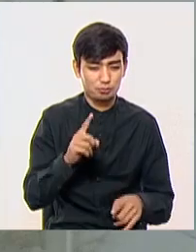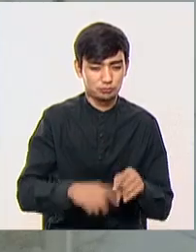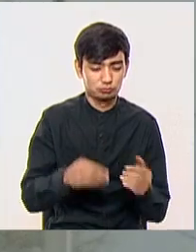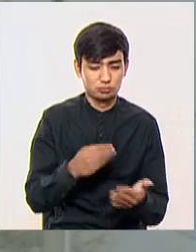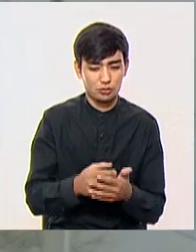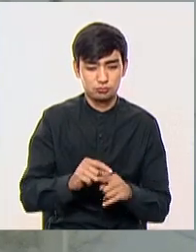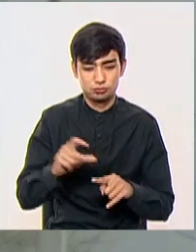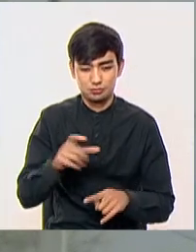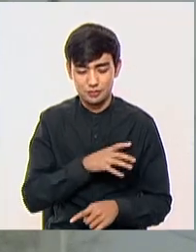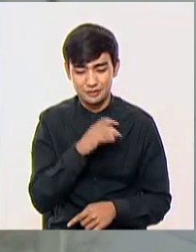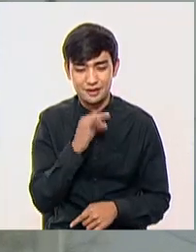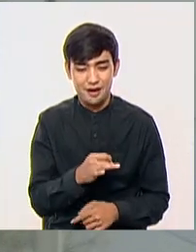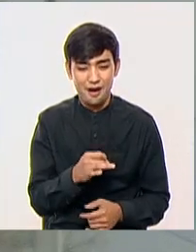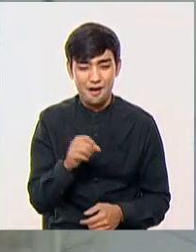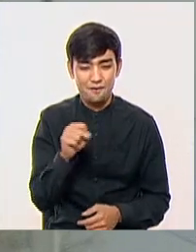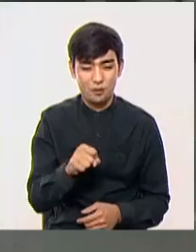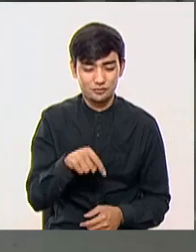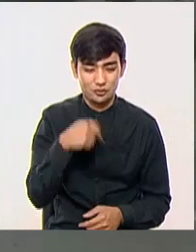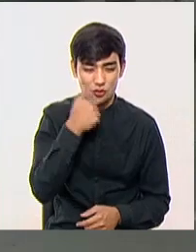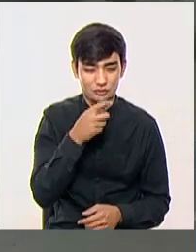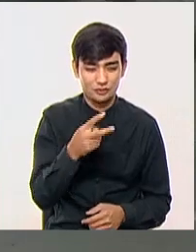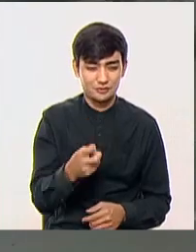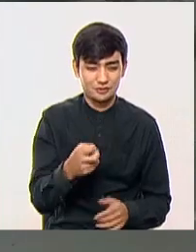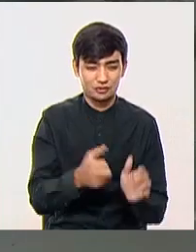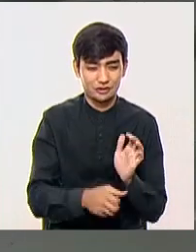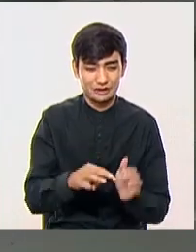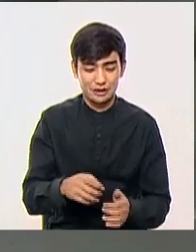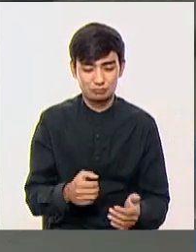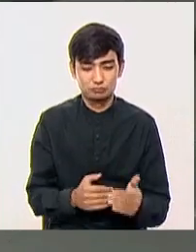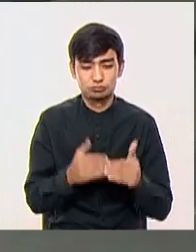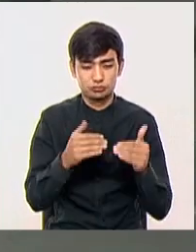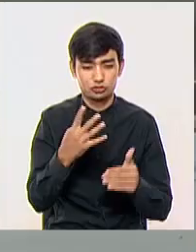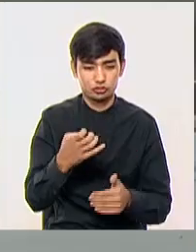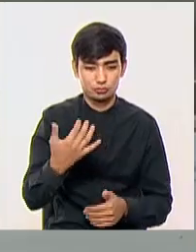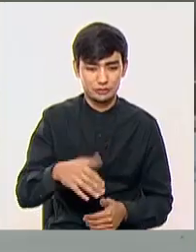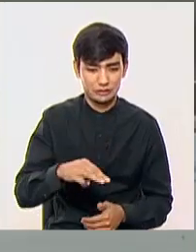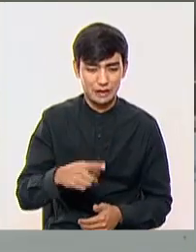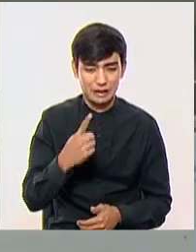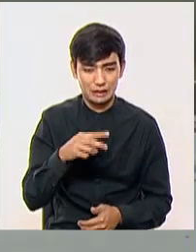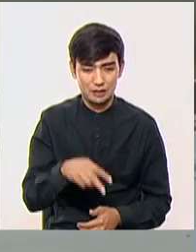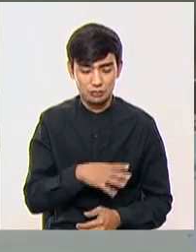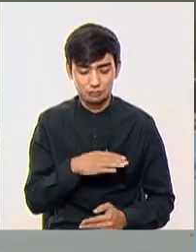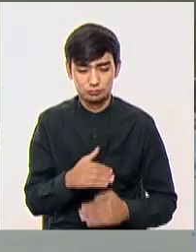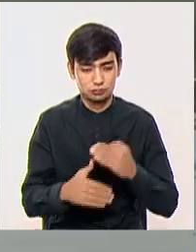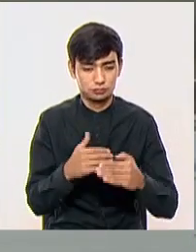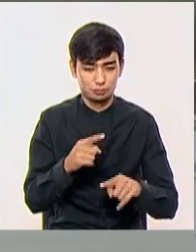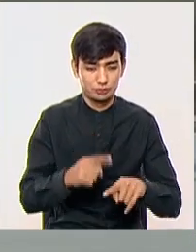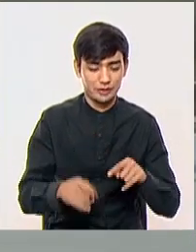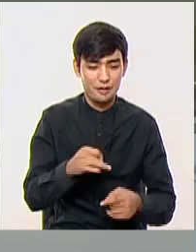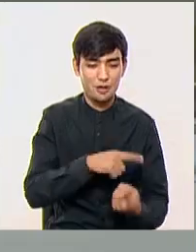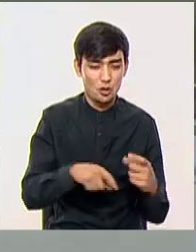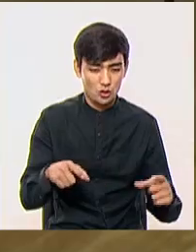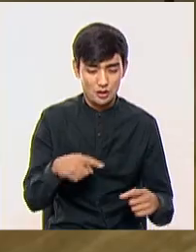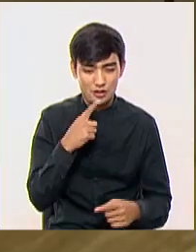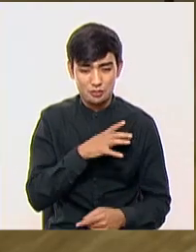подорожало. В августе нынешнего года цены возросли с 260 тенге до 450 тенге за литр. Предприниматели говорят, ситуация